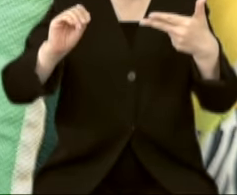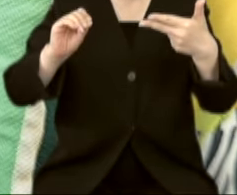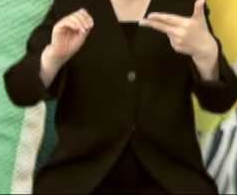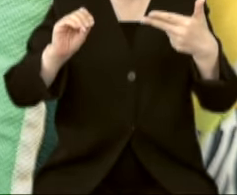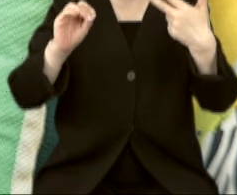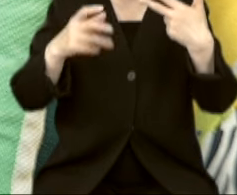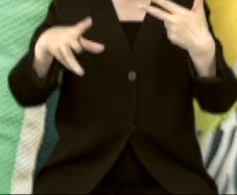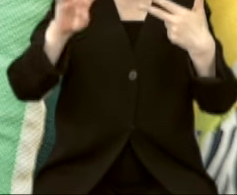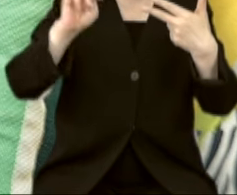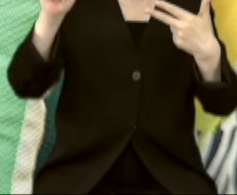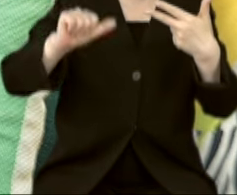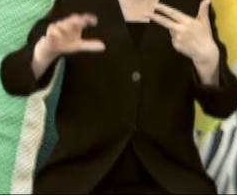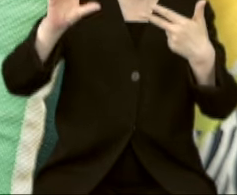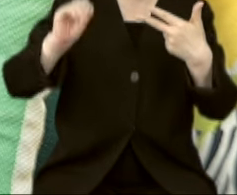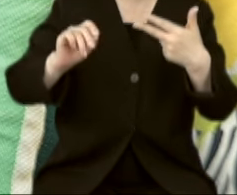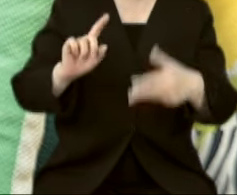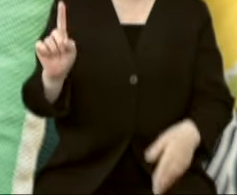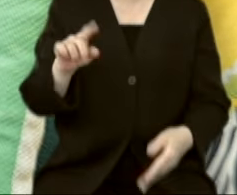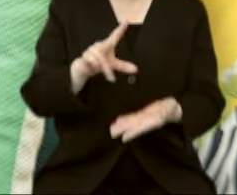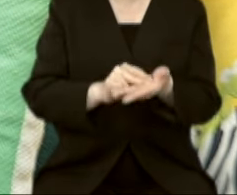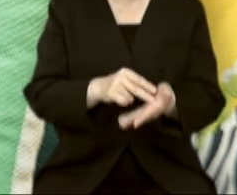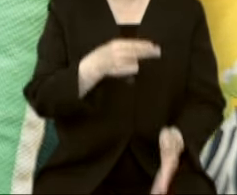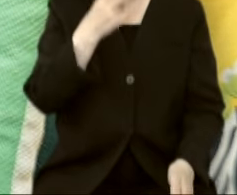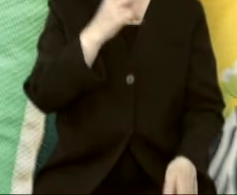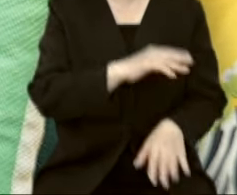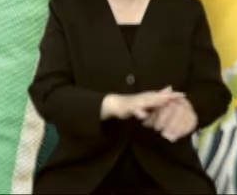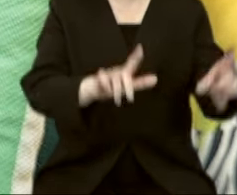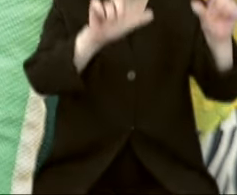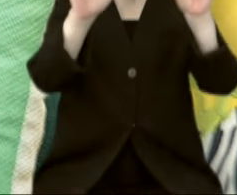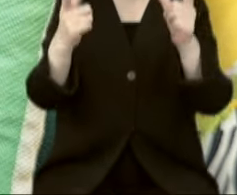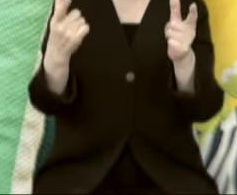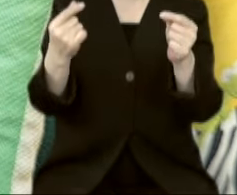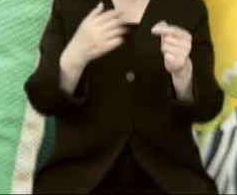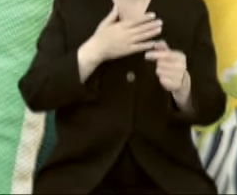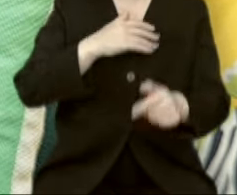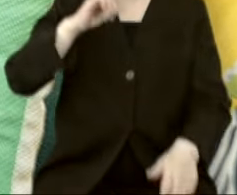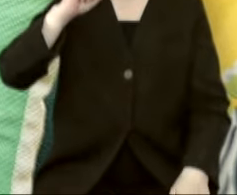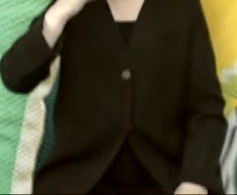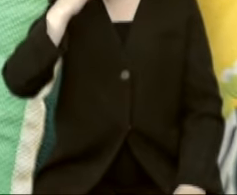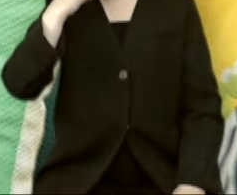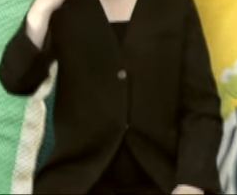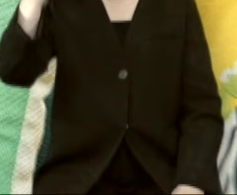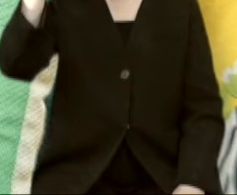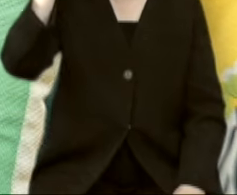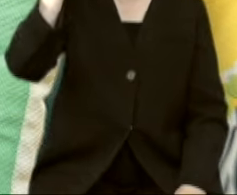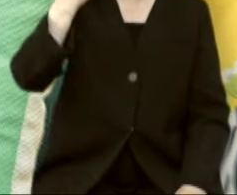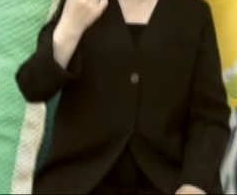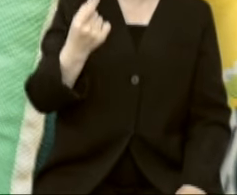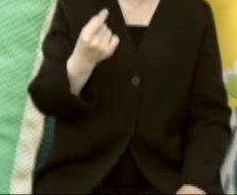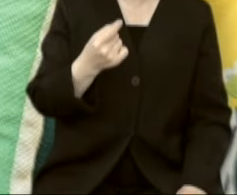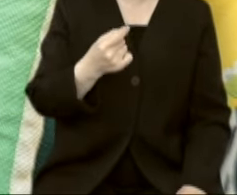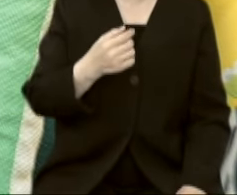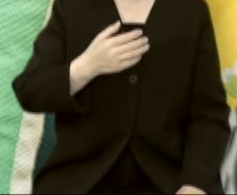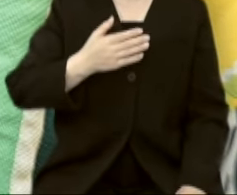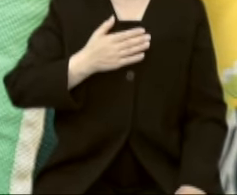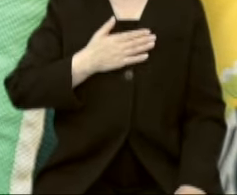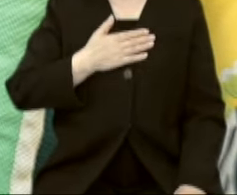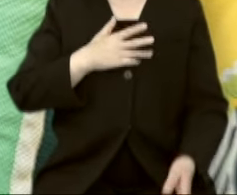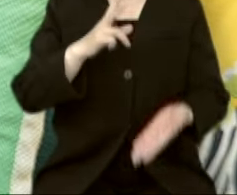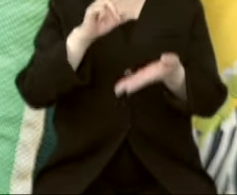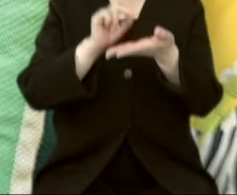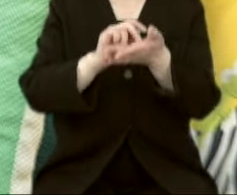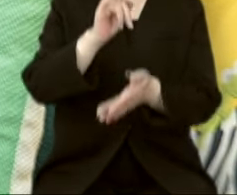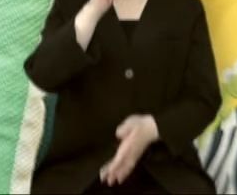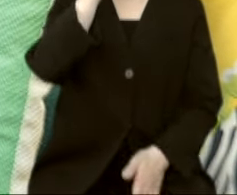네. 7억 5천 명이 아무 문제 없이 잘 살고 있는데 내가 어렵다라고 생각을 하면 나에게